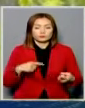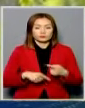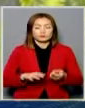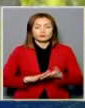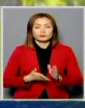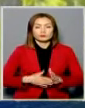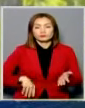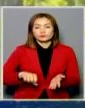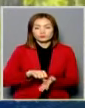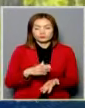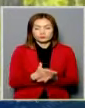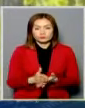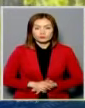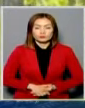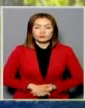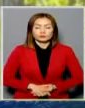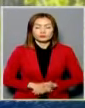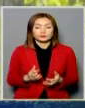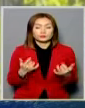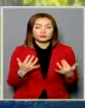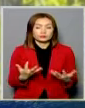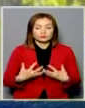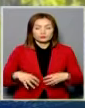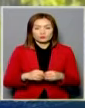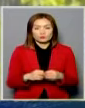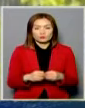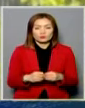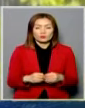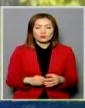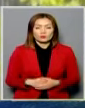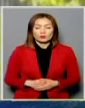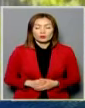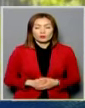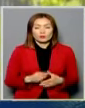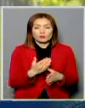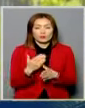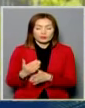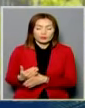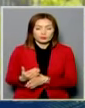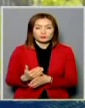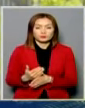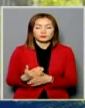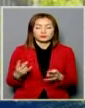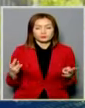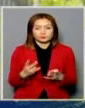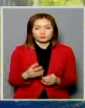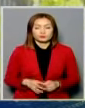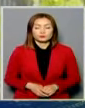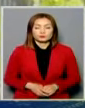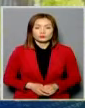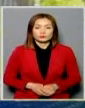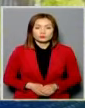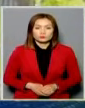іс-шараға қатысудамыз. Мұқтаж отбасыларды бұл шынымен де мұқтаж отбасылар, оларға біздің көмек